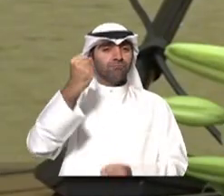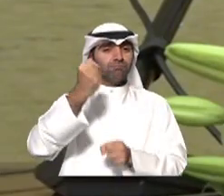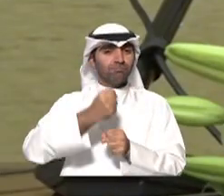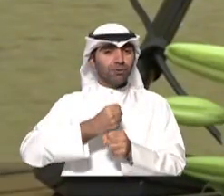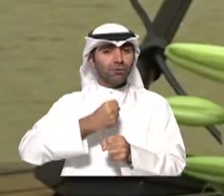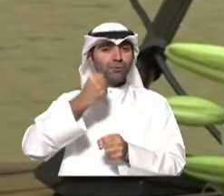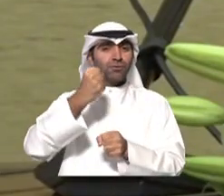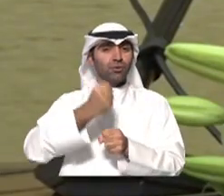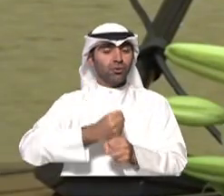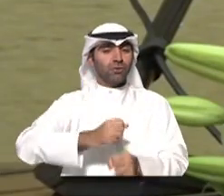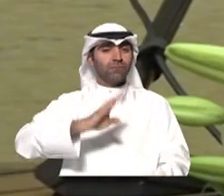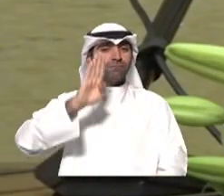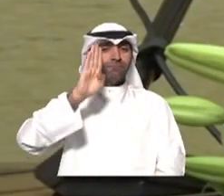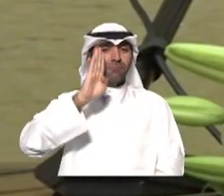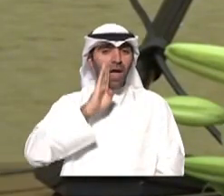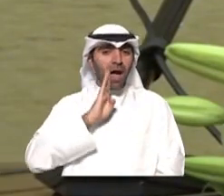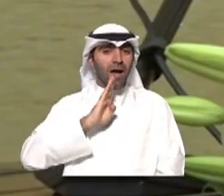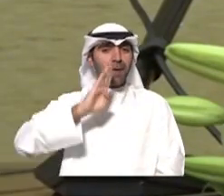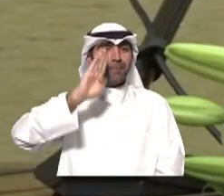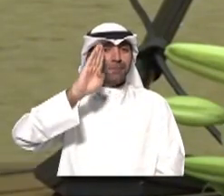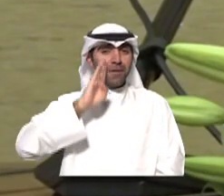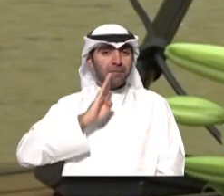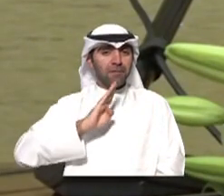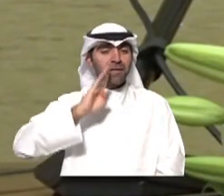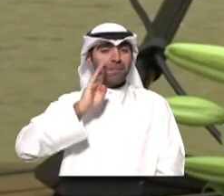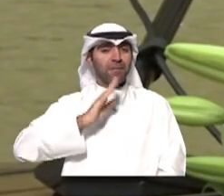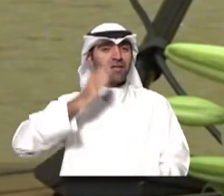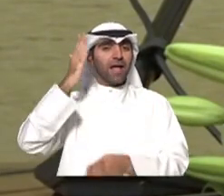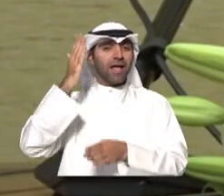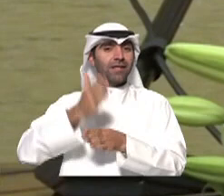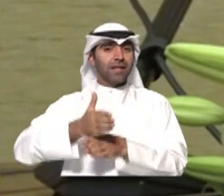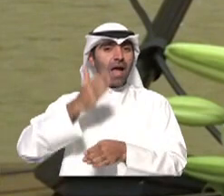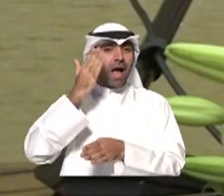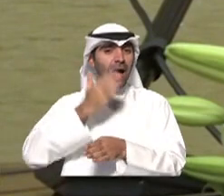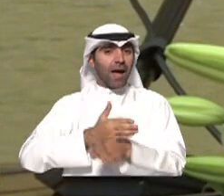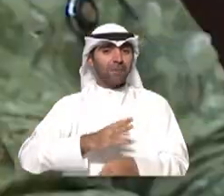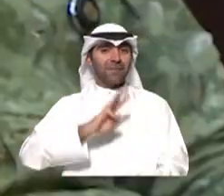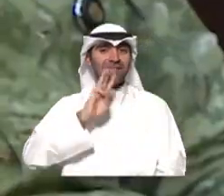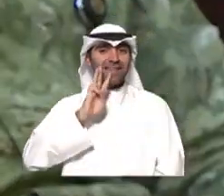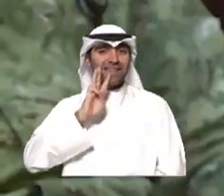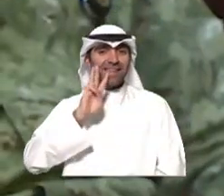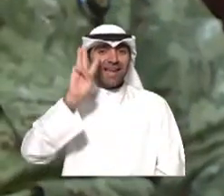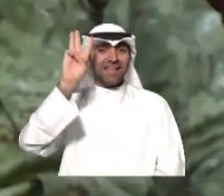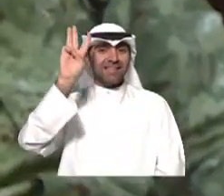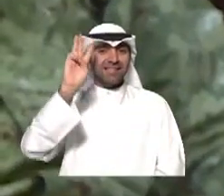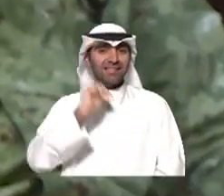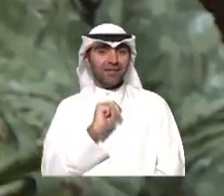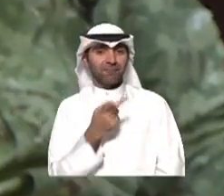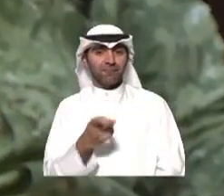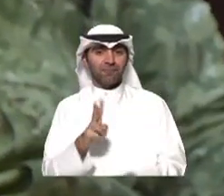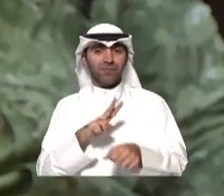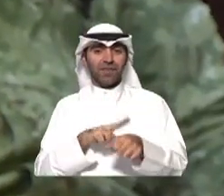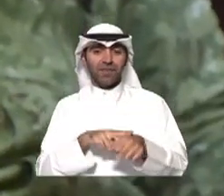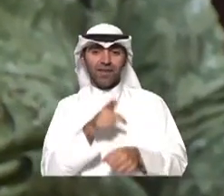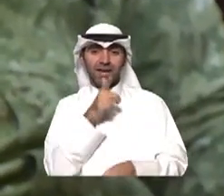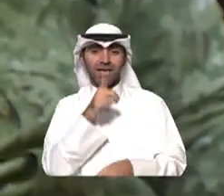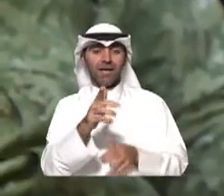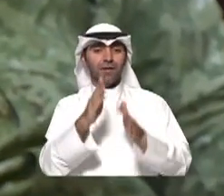ضباط ومعلمين وضباط صف وأفراد مديرية التدريب، مثمنين الجهود